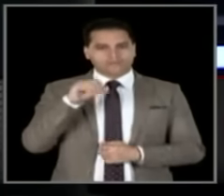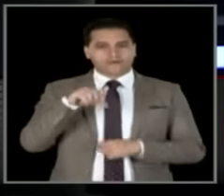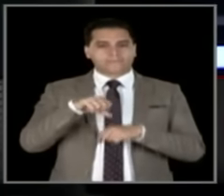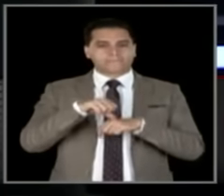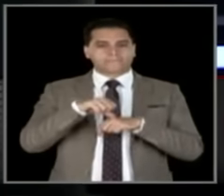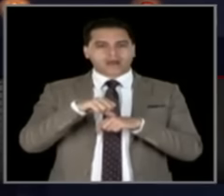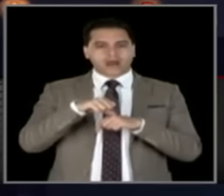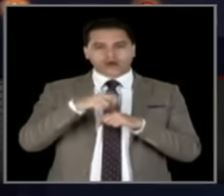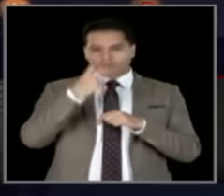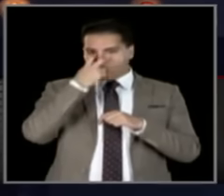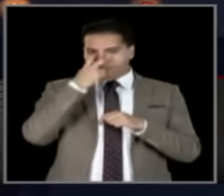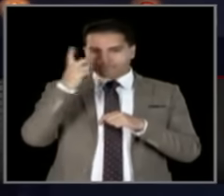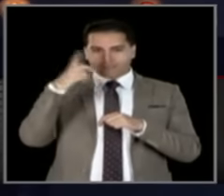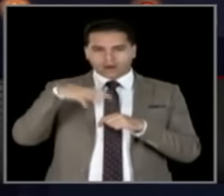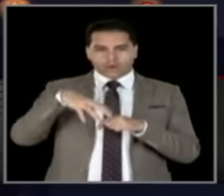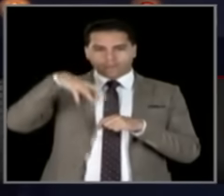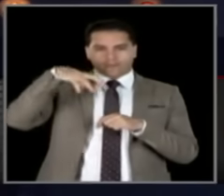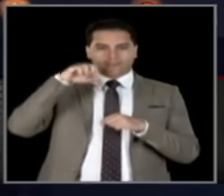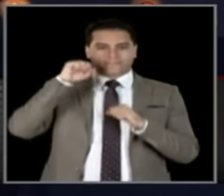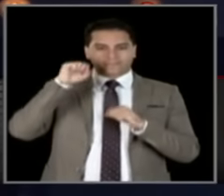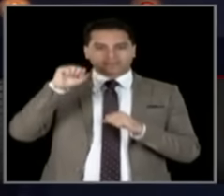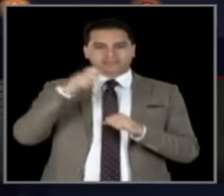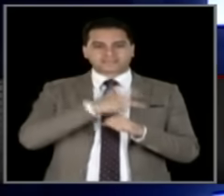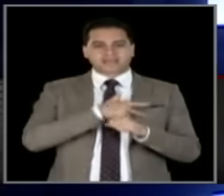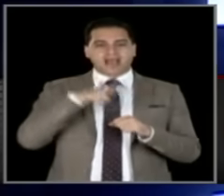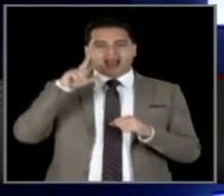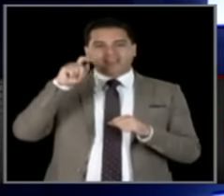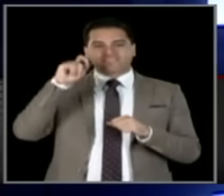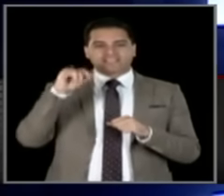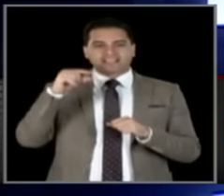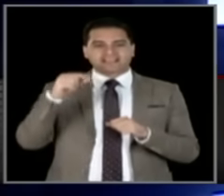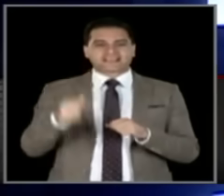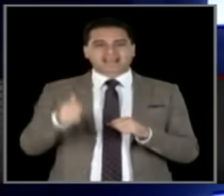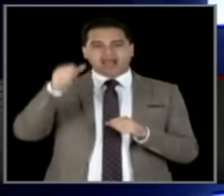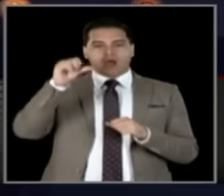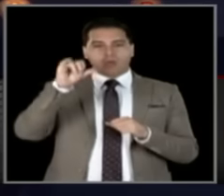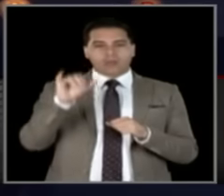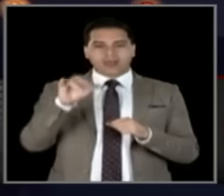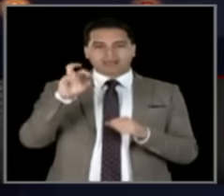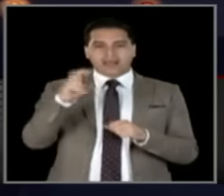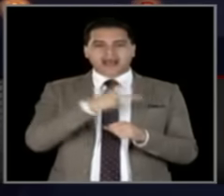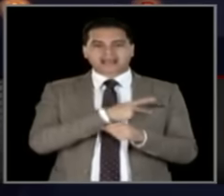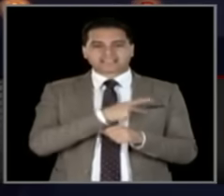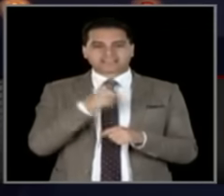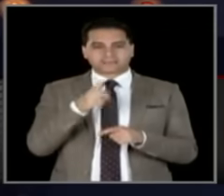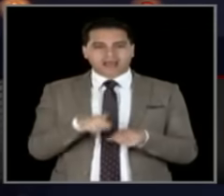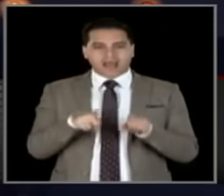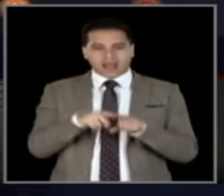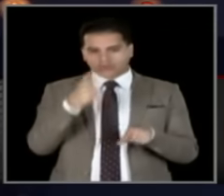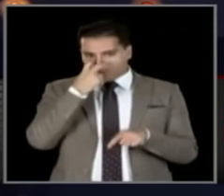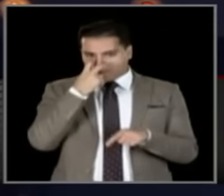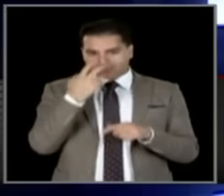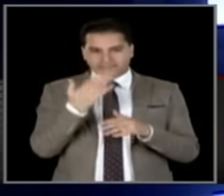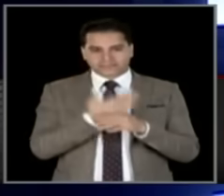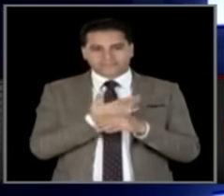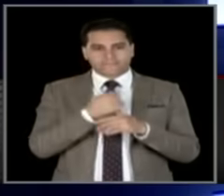في حدائق القبة، القبة الفداوية. حدائق القبة اتسمت نسبة